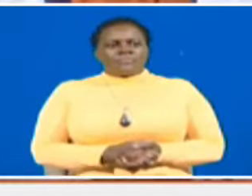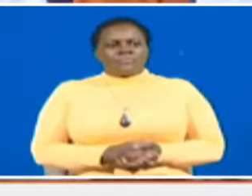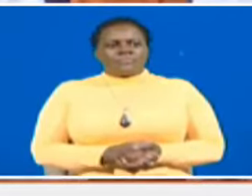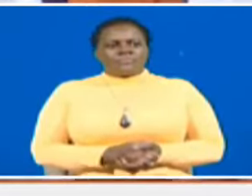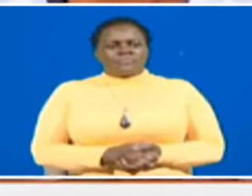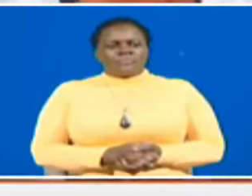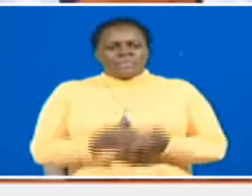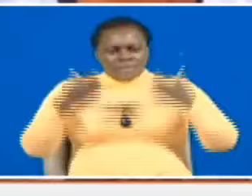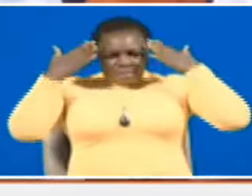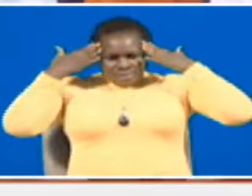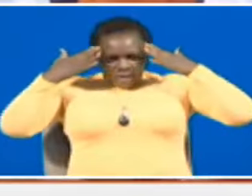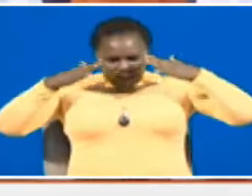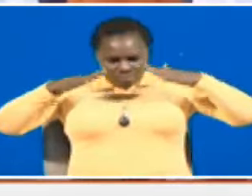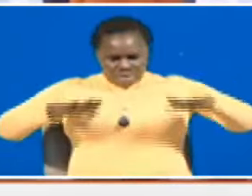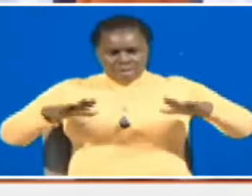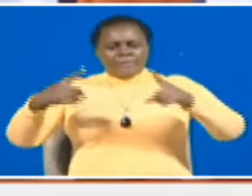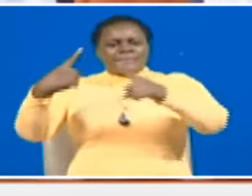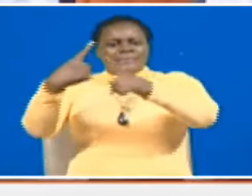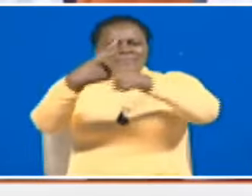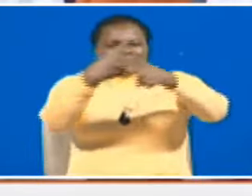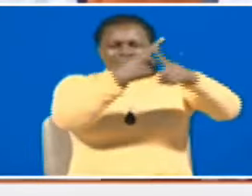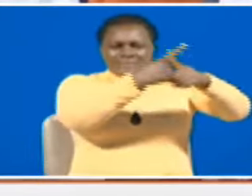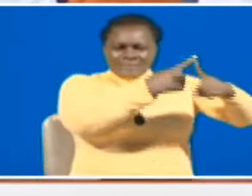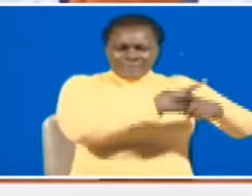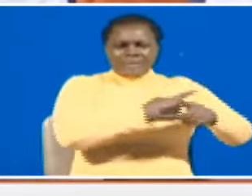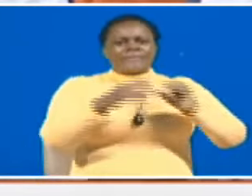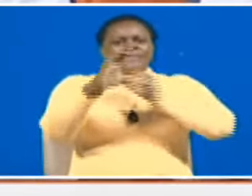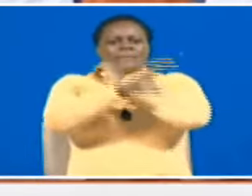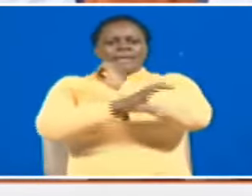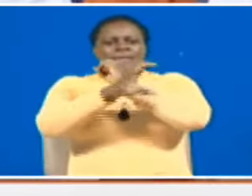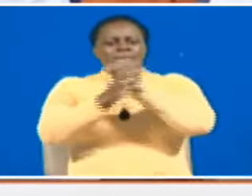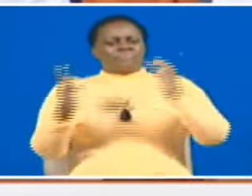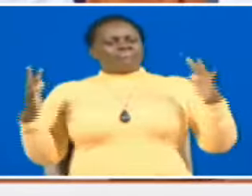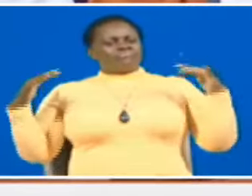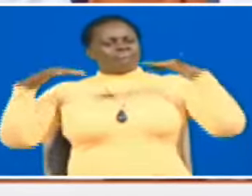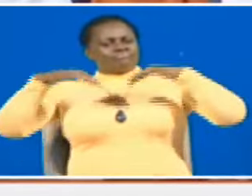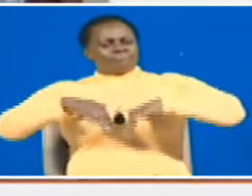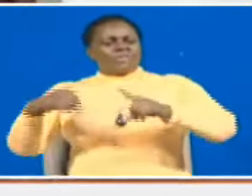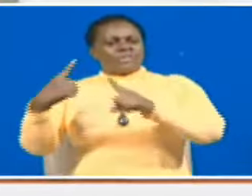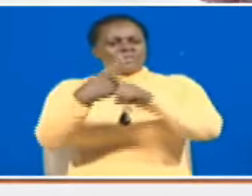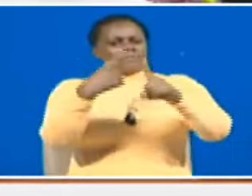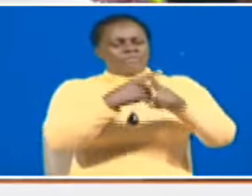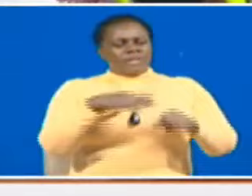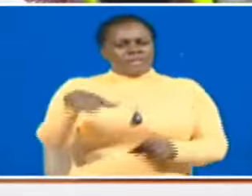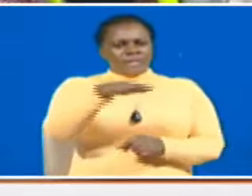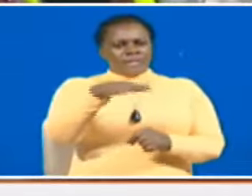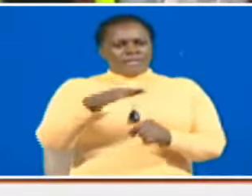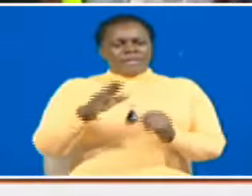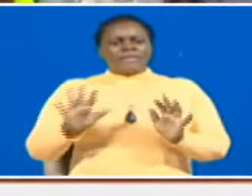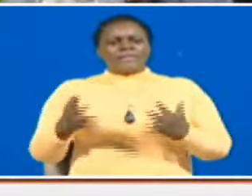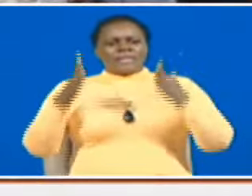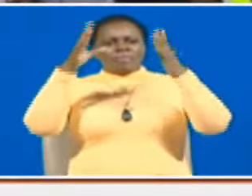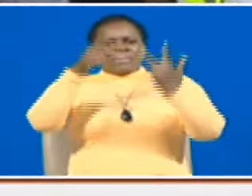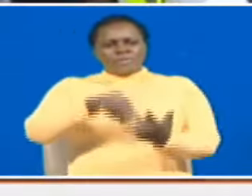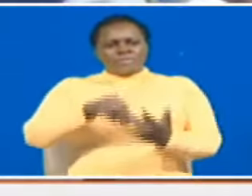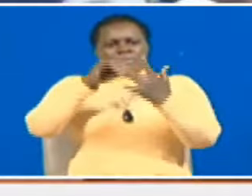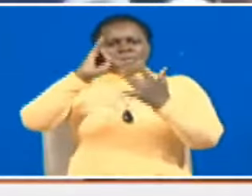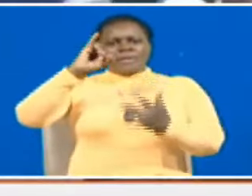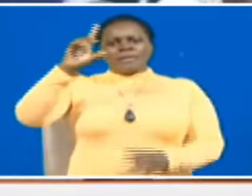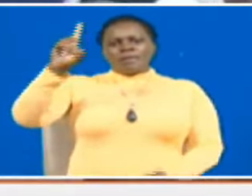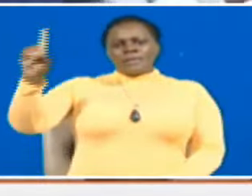Allahu Akbar. Waislamu wa matabaka mbalimbali nchini walikongamana maeneo tofauti kuadhimisha sikukuu ya Eid